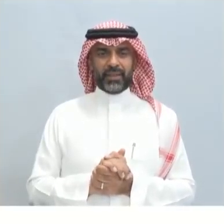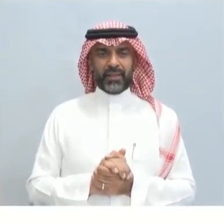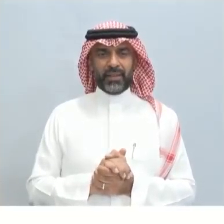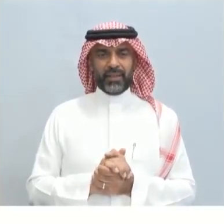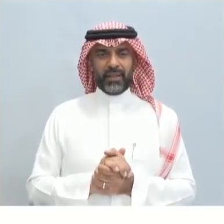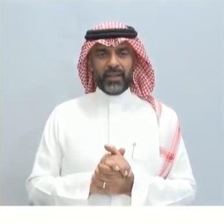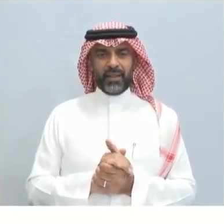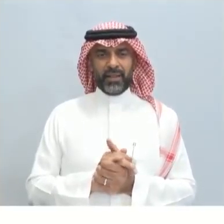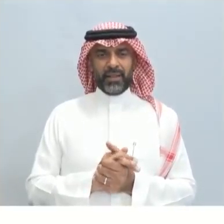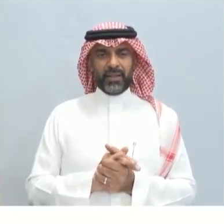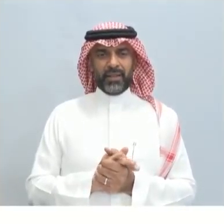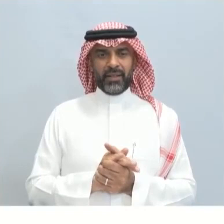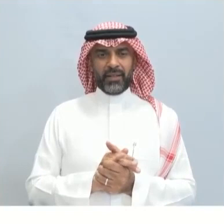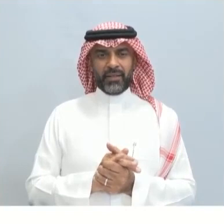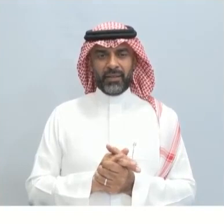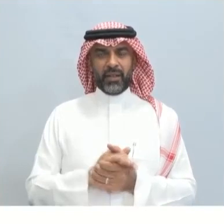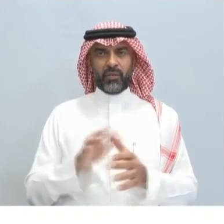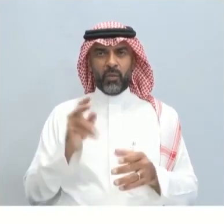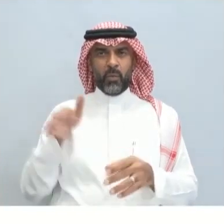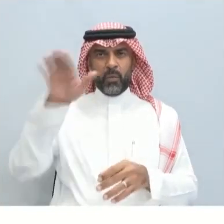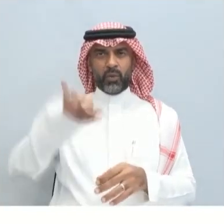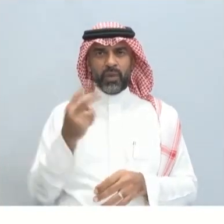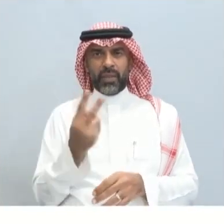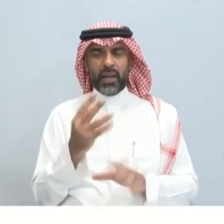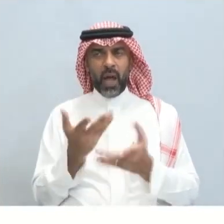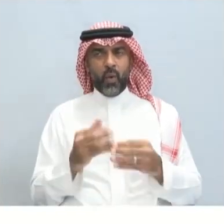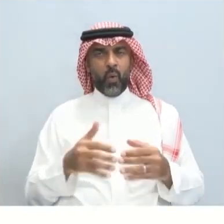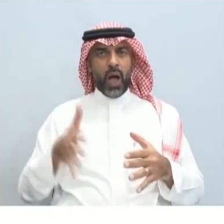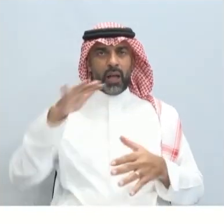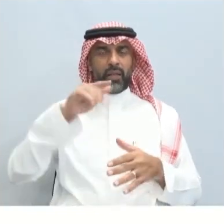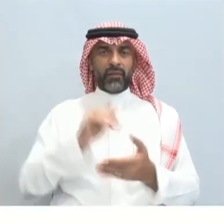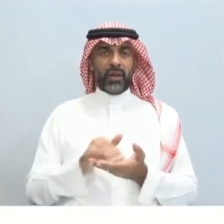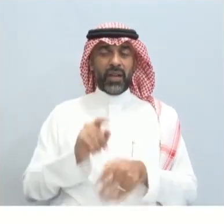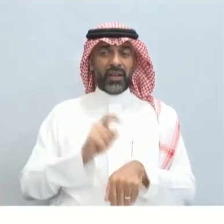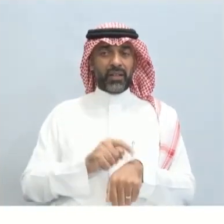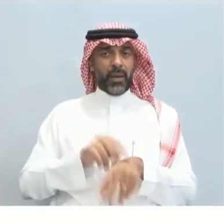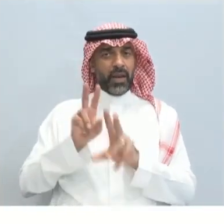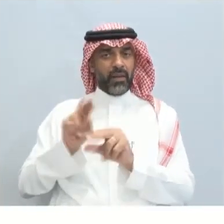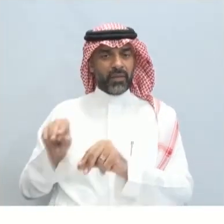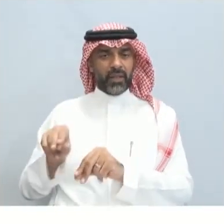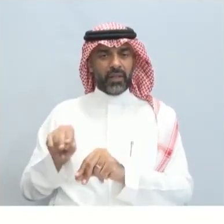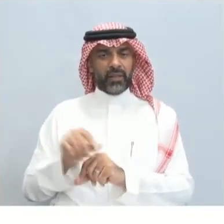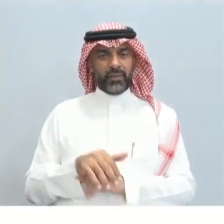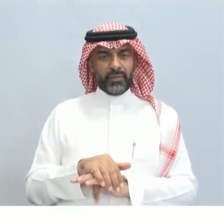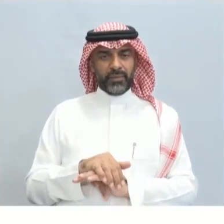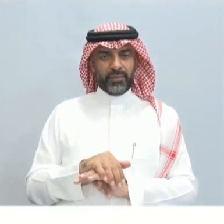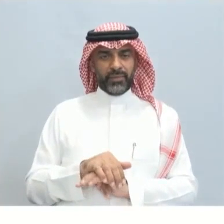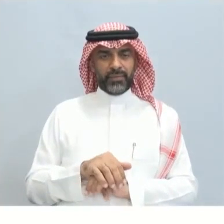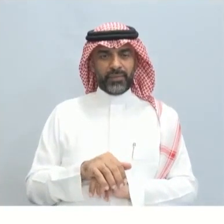تتحرك موجتان او اكثر خلال وسط واحد في الزمن نفسه اذا عندما